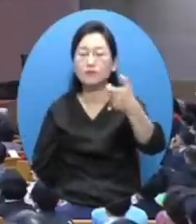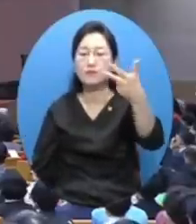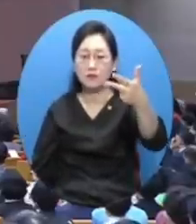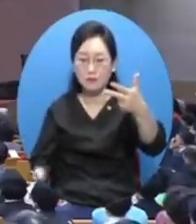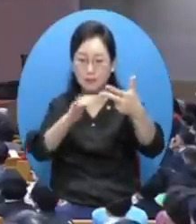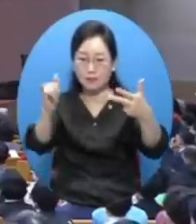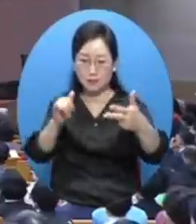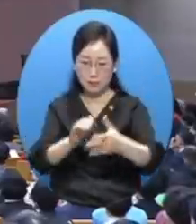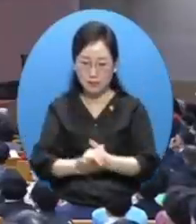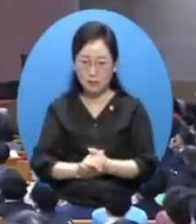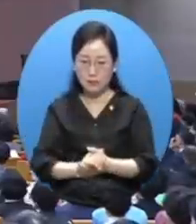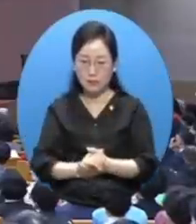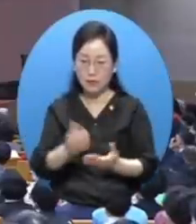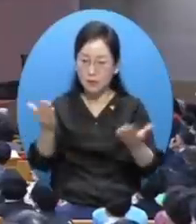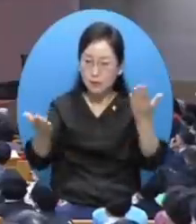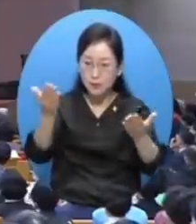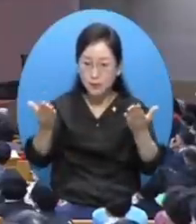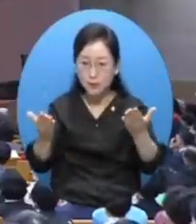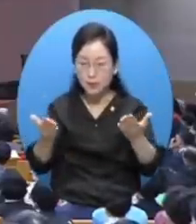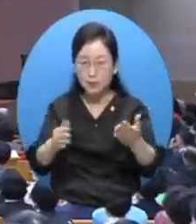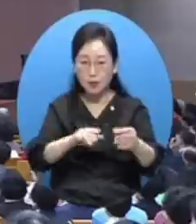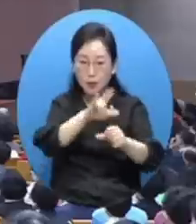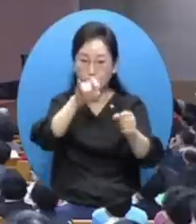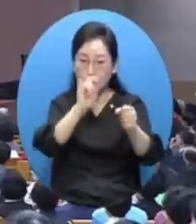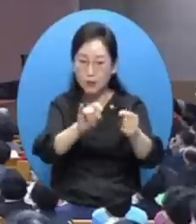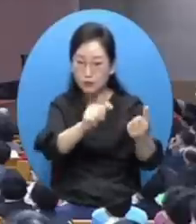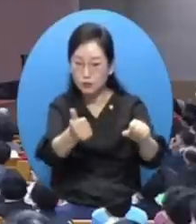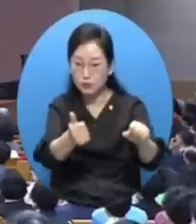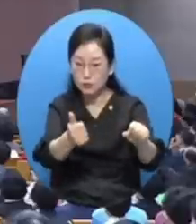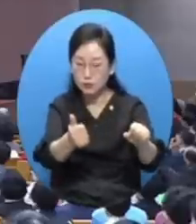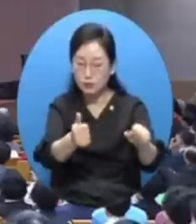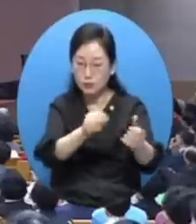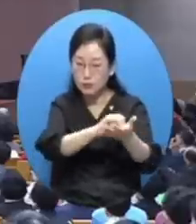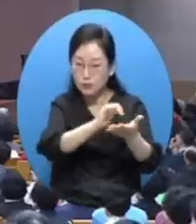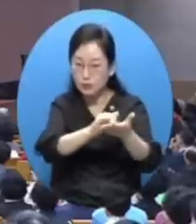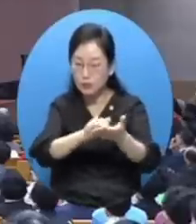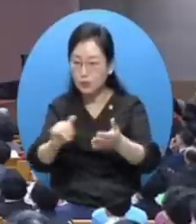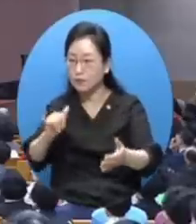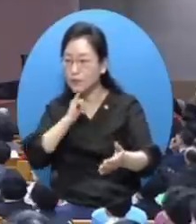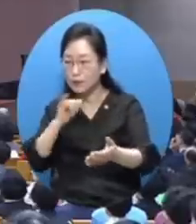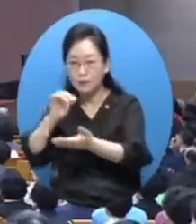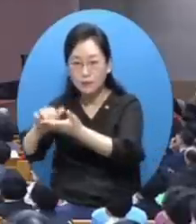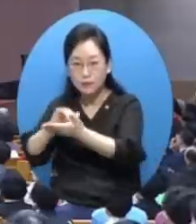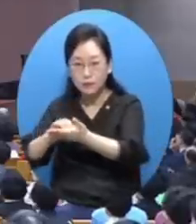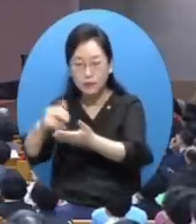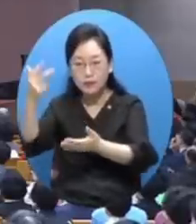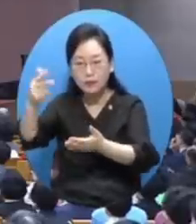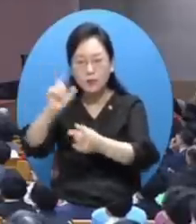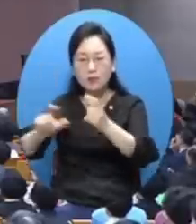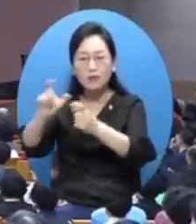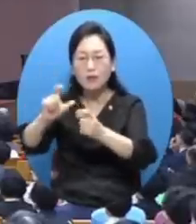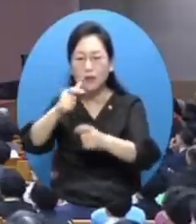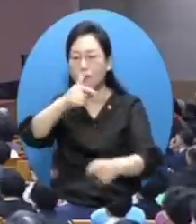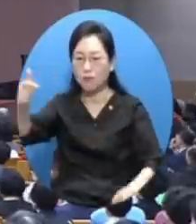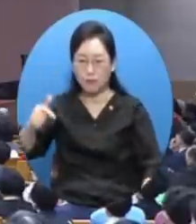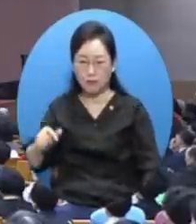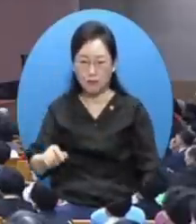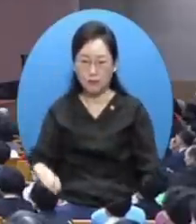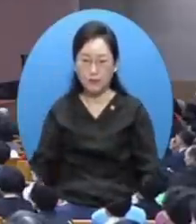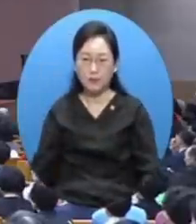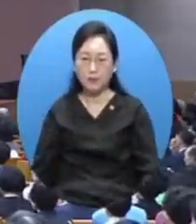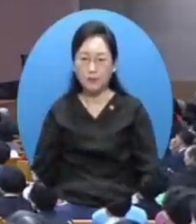9,267명입니다. 그러니까 코로나로 죽은 사람보다 자기 목숨을 끊은 사람이 7천 명이나 더 많았습니다.